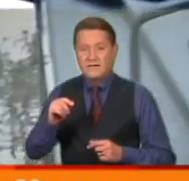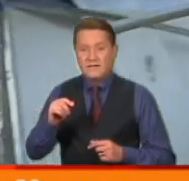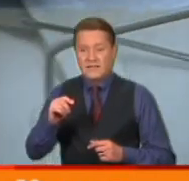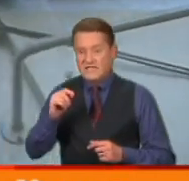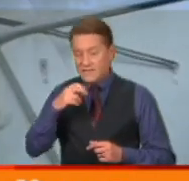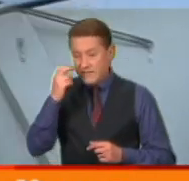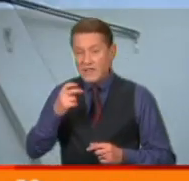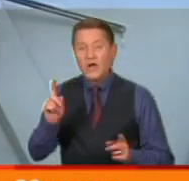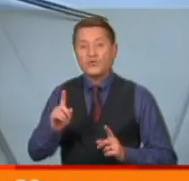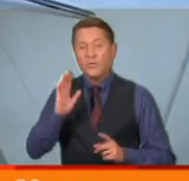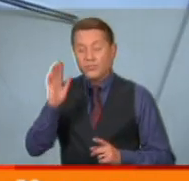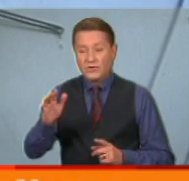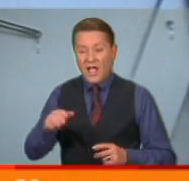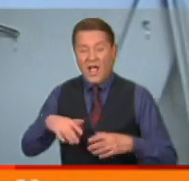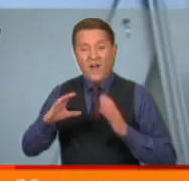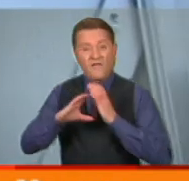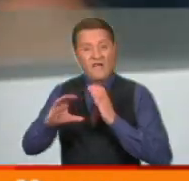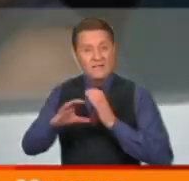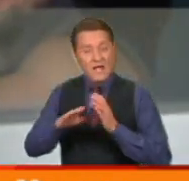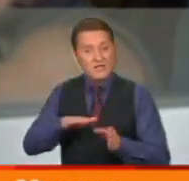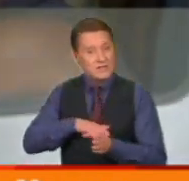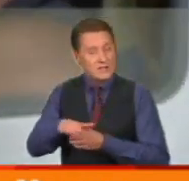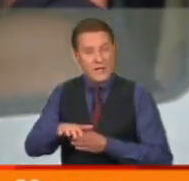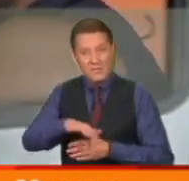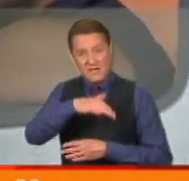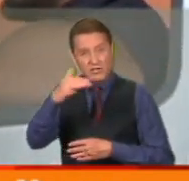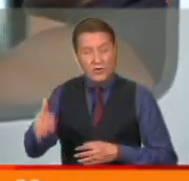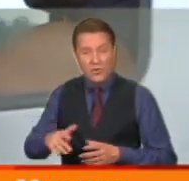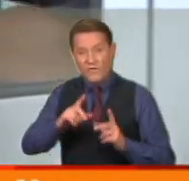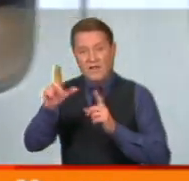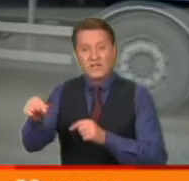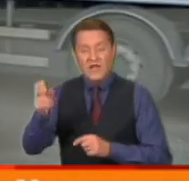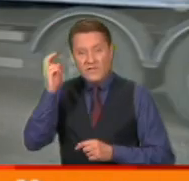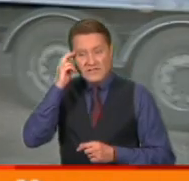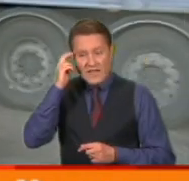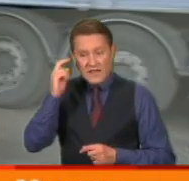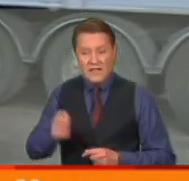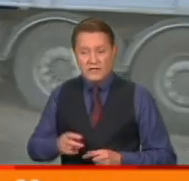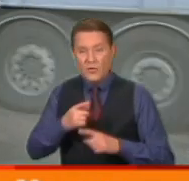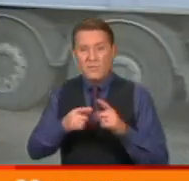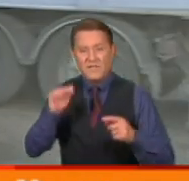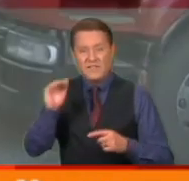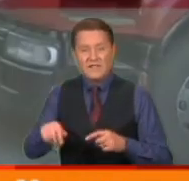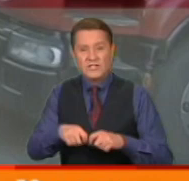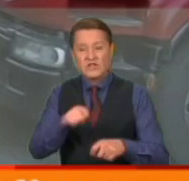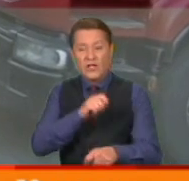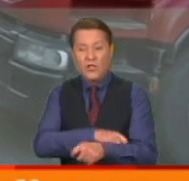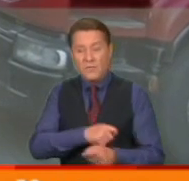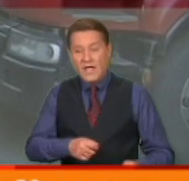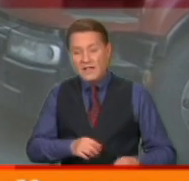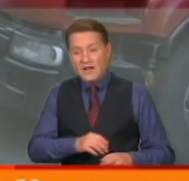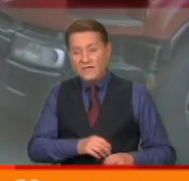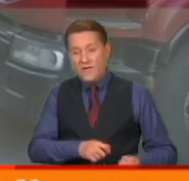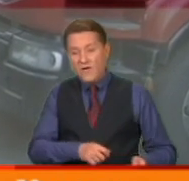завод. Вантажівки з горою, набиті львівським сміттям, вирушають у столицю. Попереду понад 500 кілометрів. Літрів